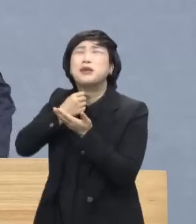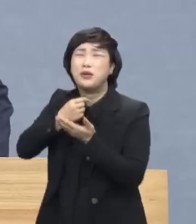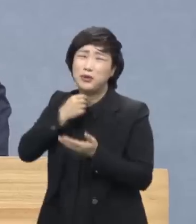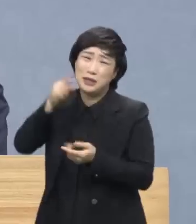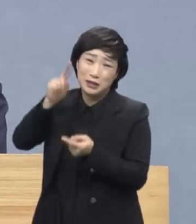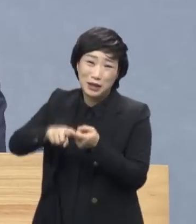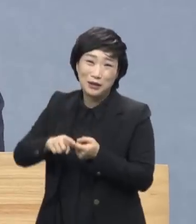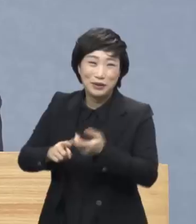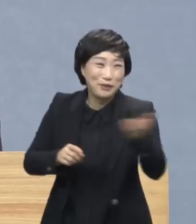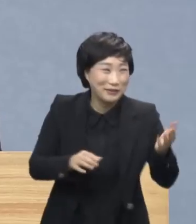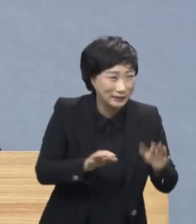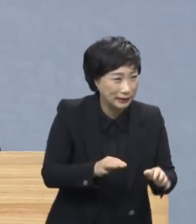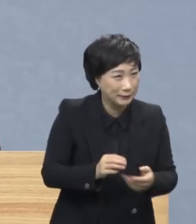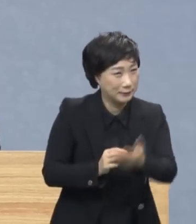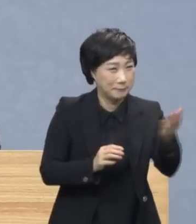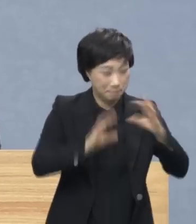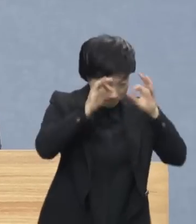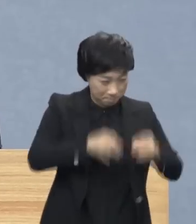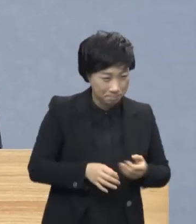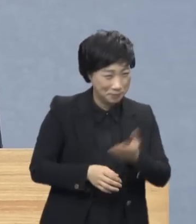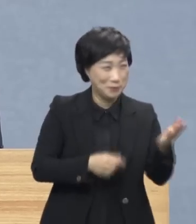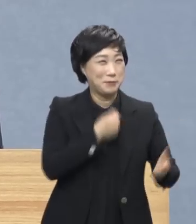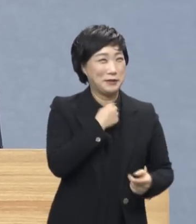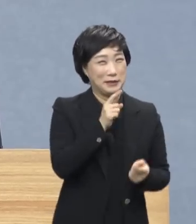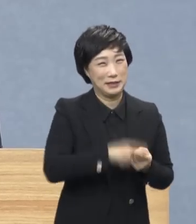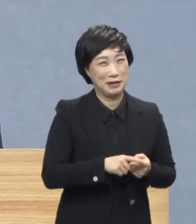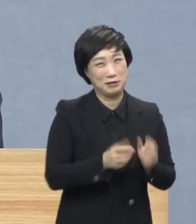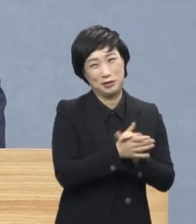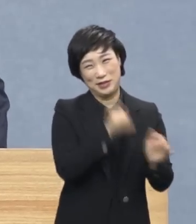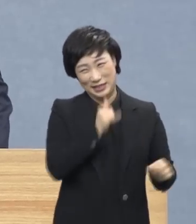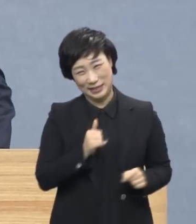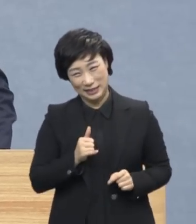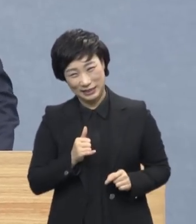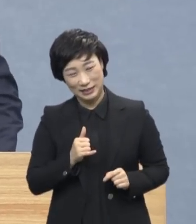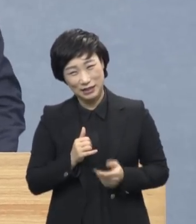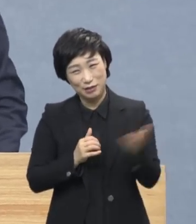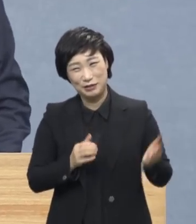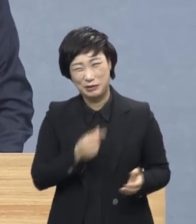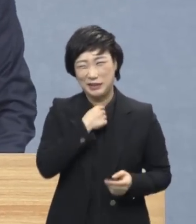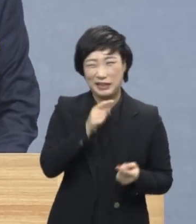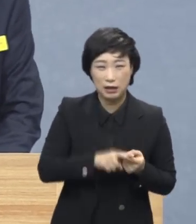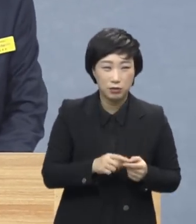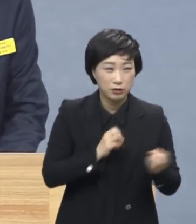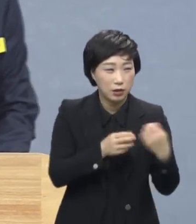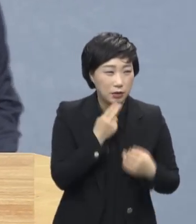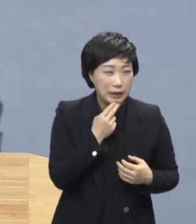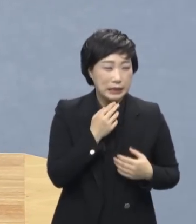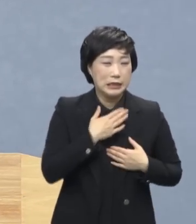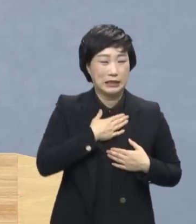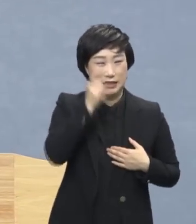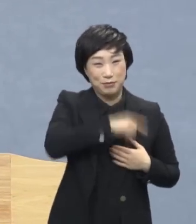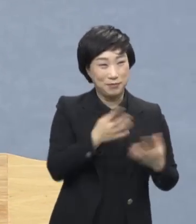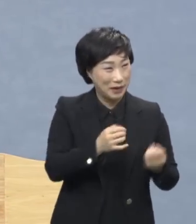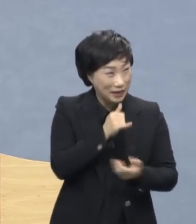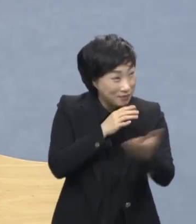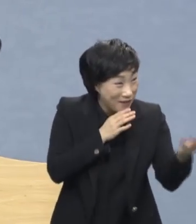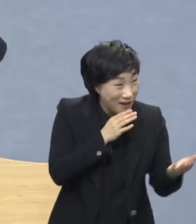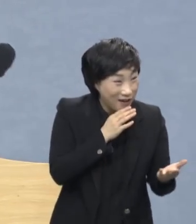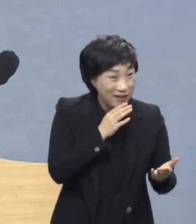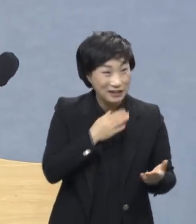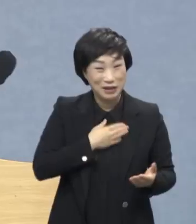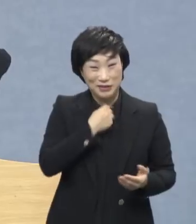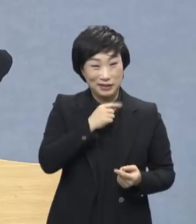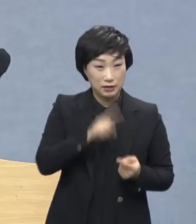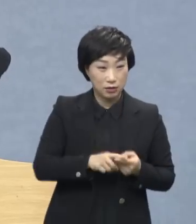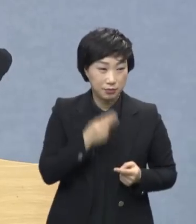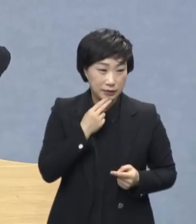여러분은 다 여러분 원대로 되기를 바라잖아. 내 원대로 안 된다고 기분 나쁘잖아. 내 원대로 안 된다고